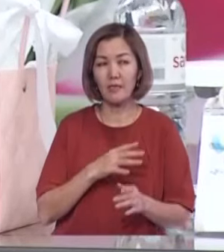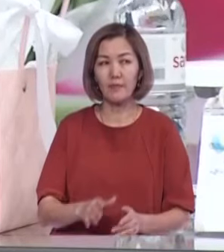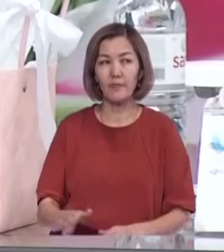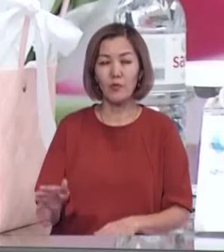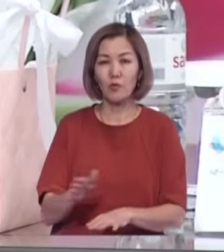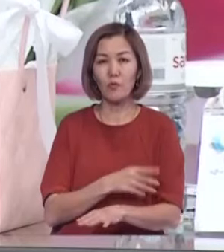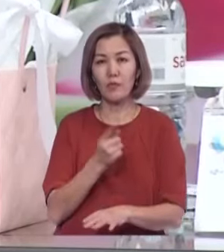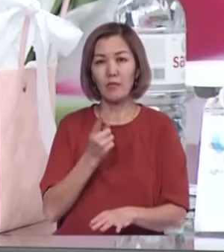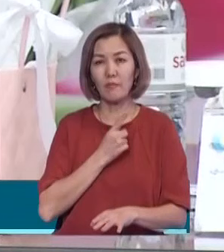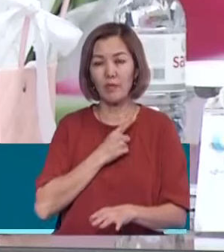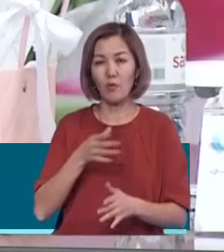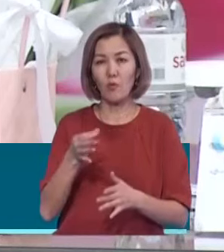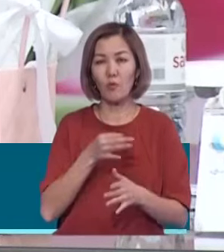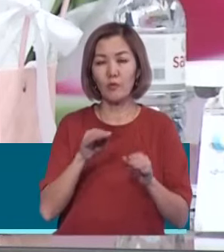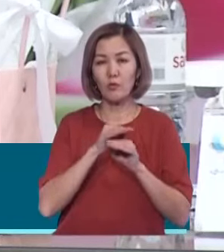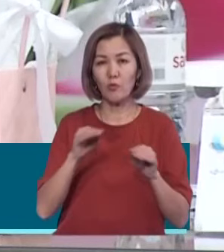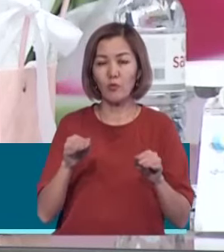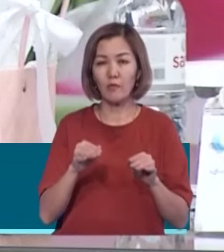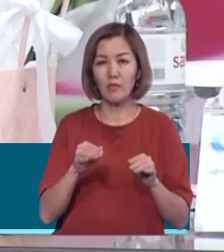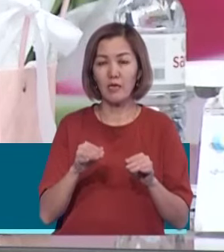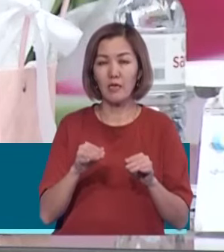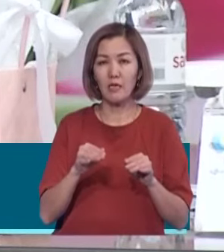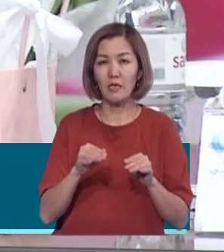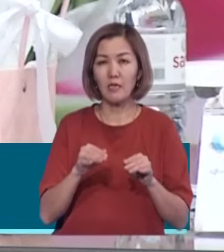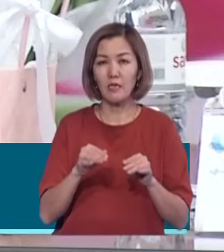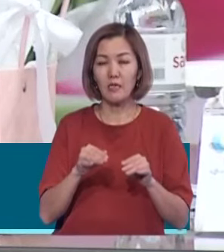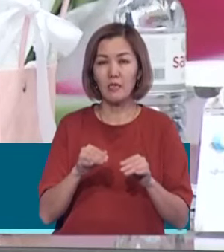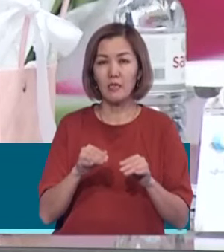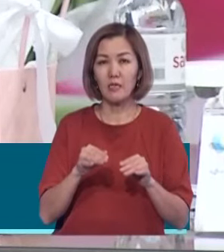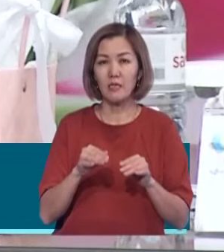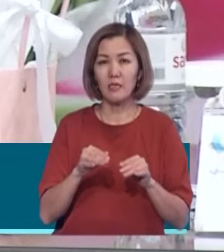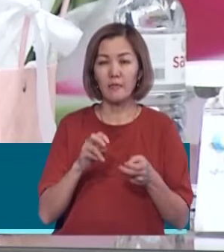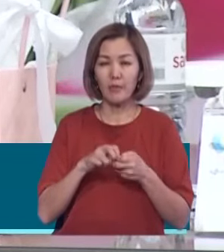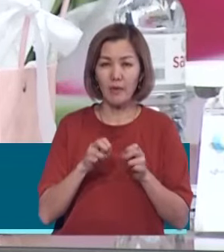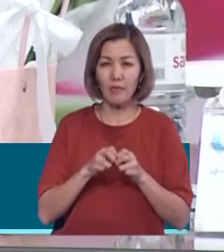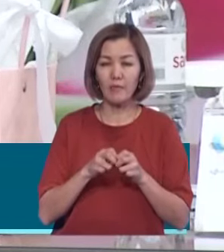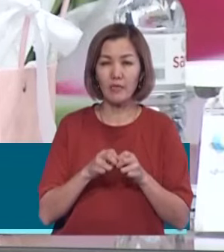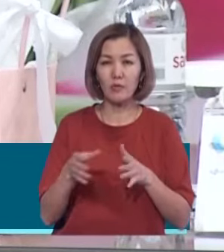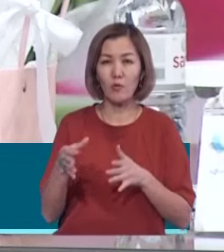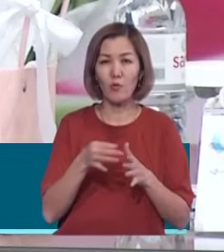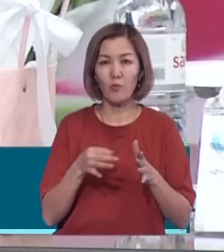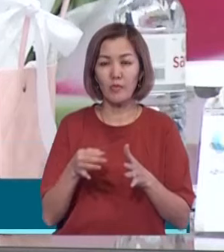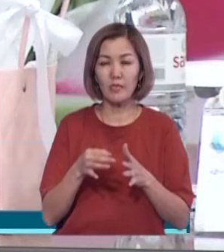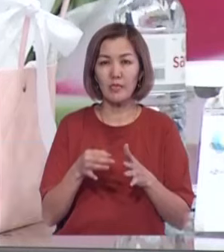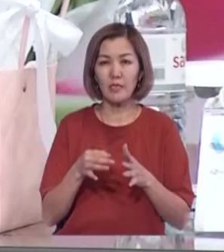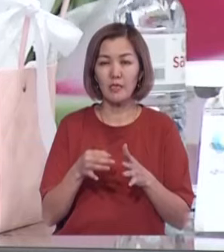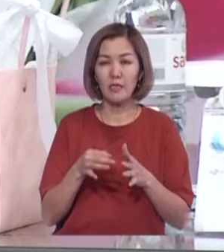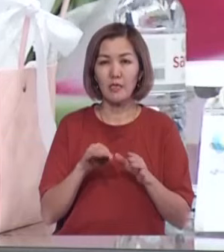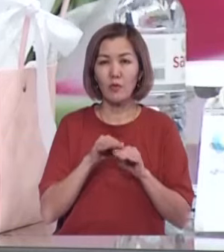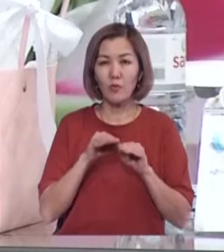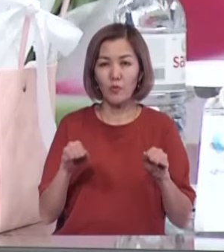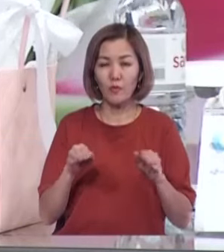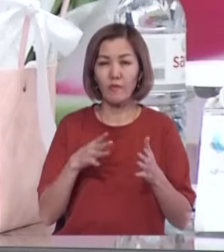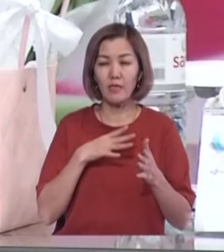бері сіздердің облыстық деңгейдегі мәслихаттардың көтеріп келе жатқан мәселесі бұл облыстық мәслихаттың деңгейін